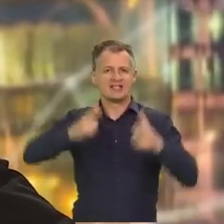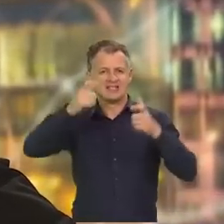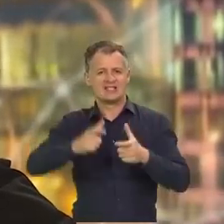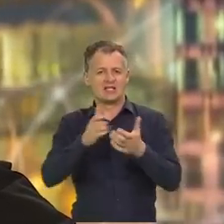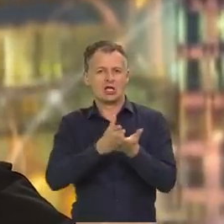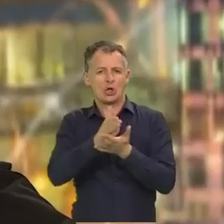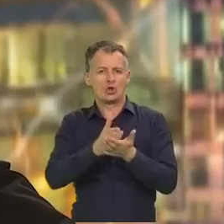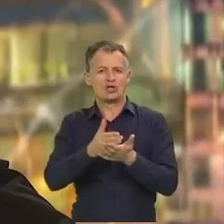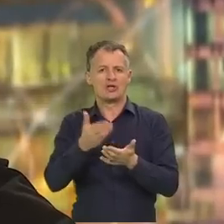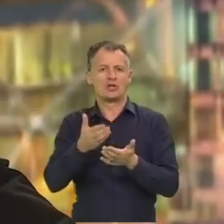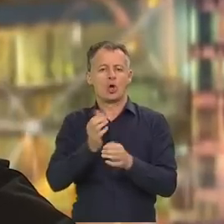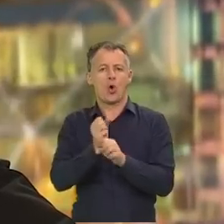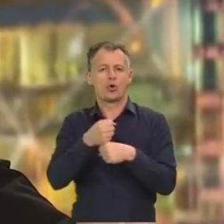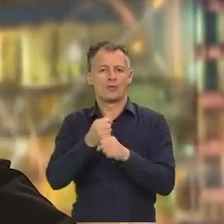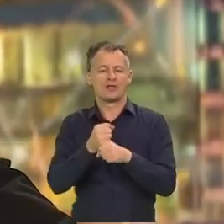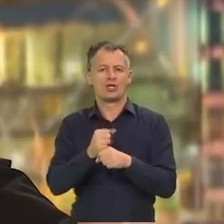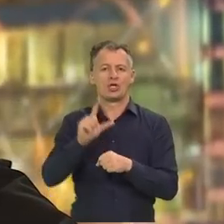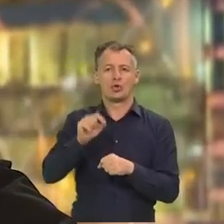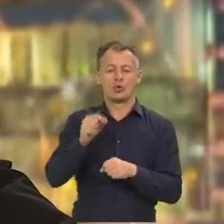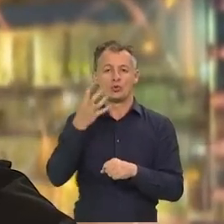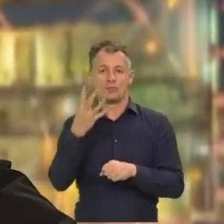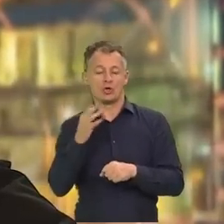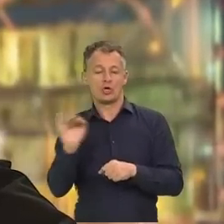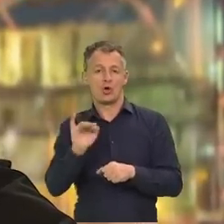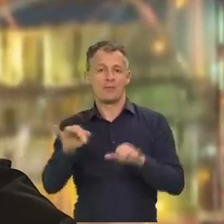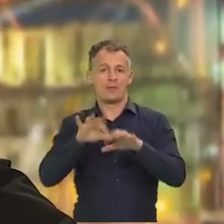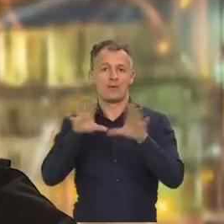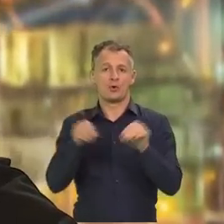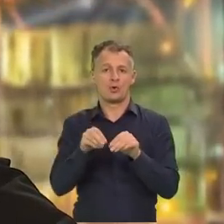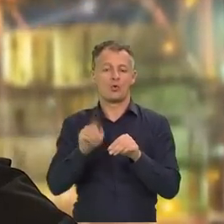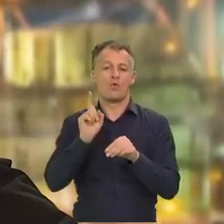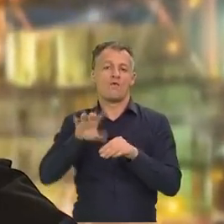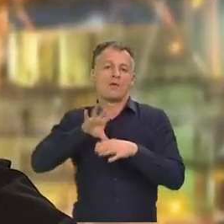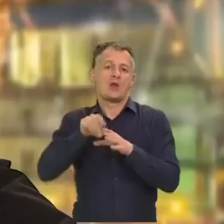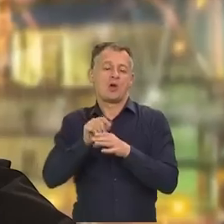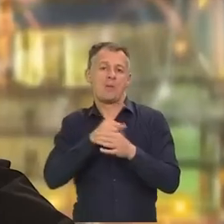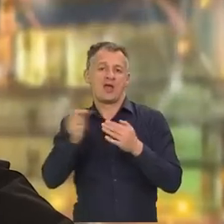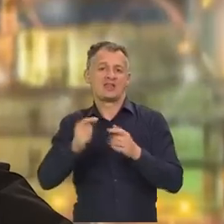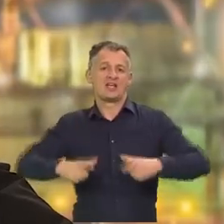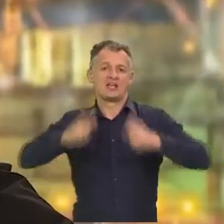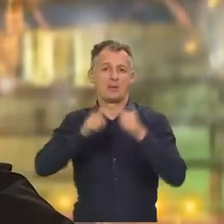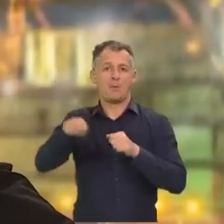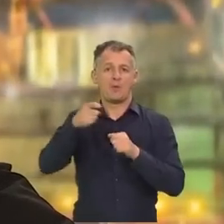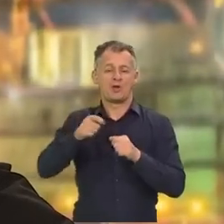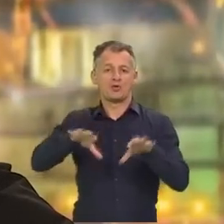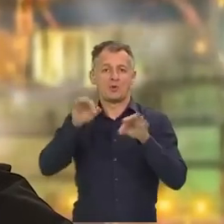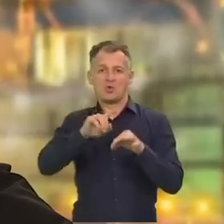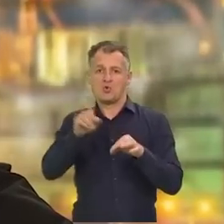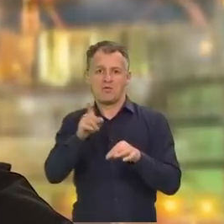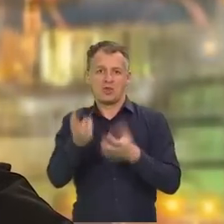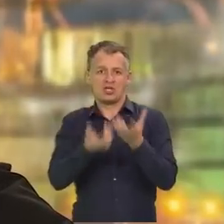și 24 de copii împreună cu aparținătorii lor au fost evacuați din clădire. Pompierii au descoperit că nu a fost vorba de un incendiu.